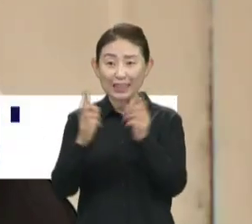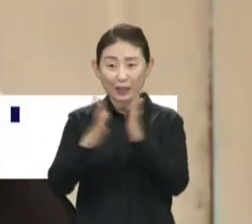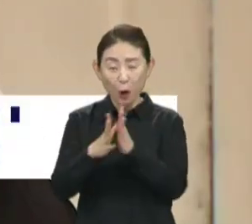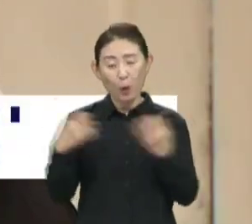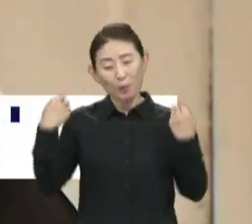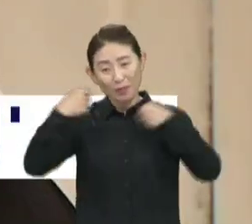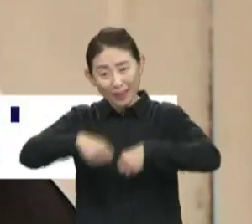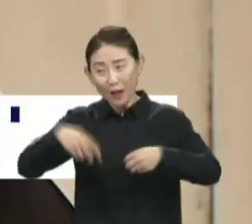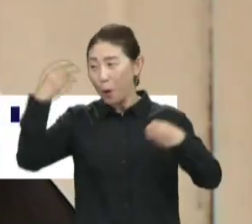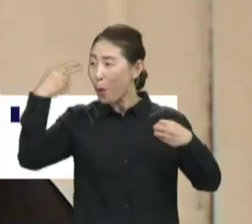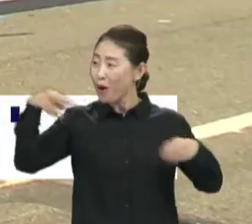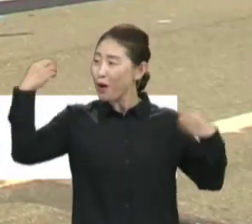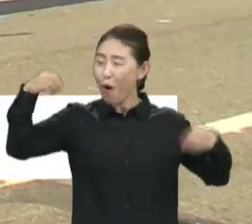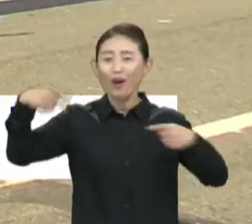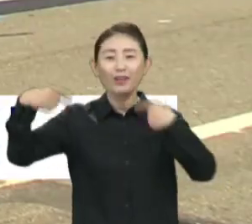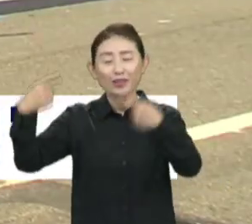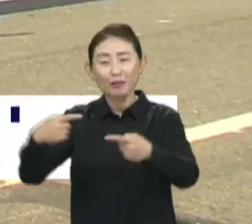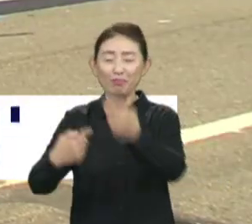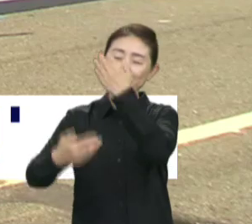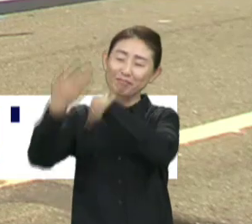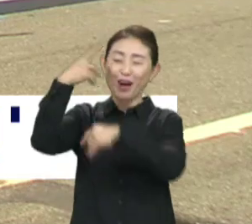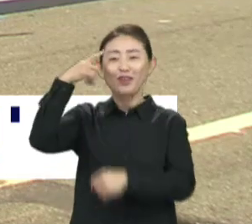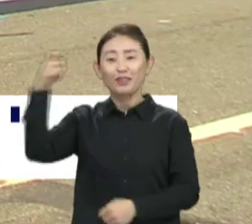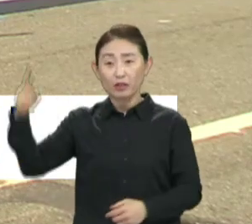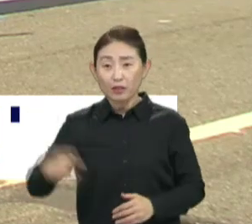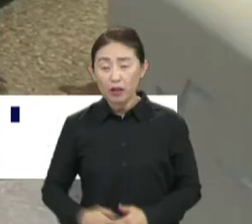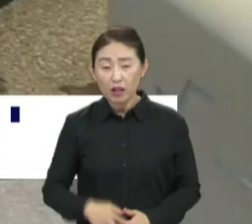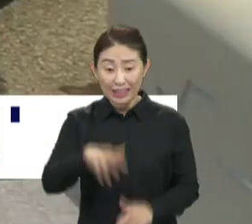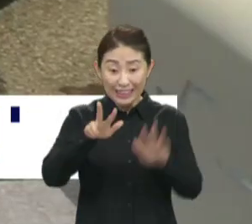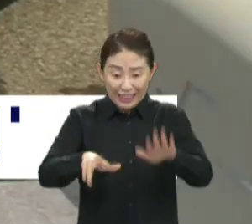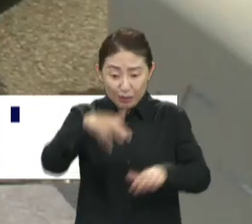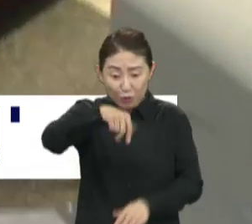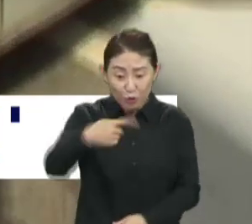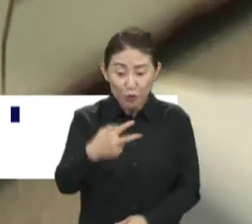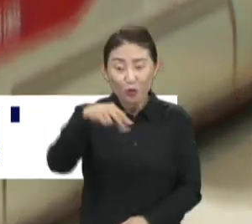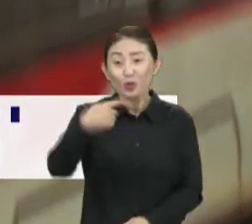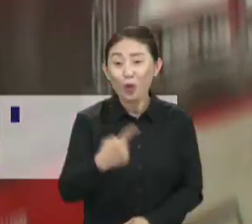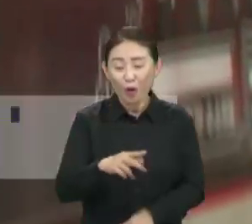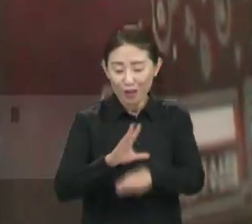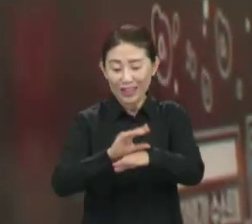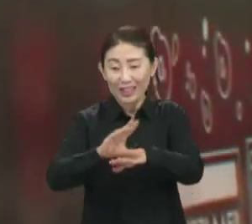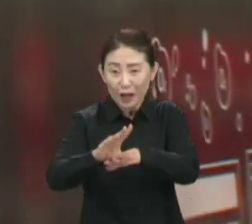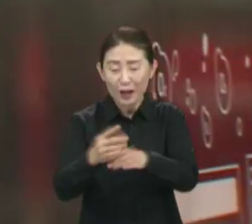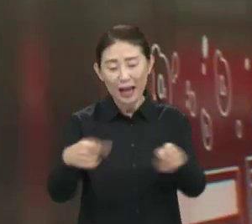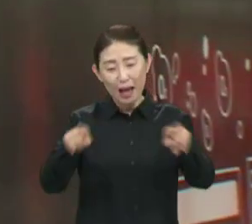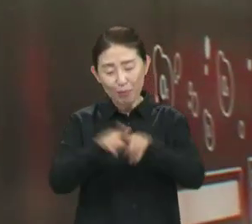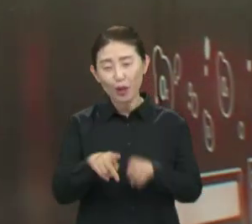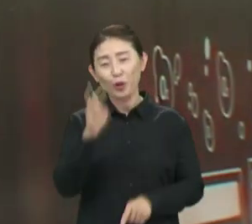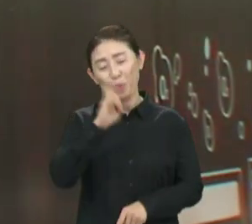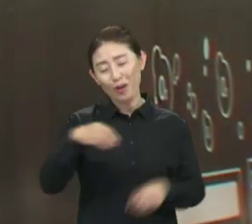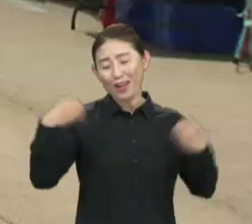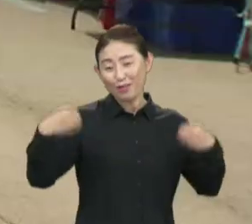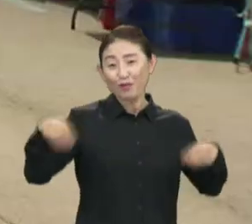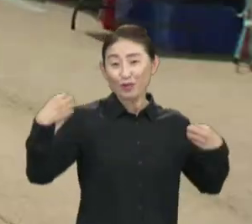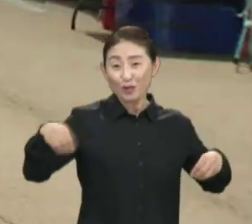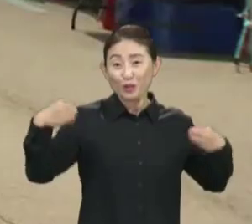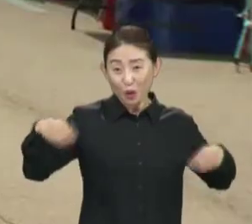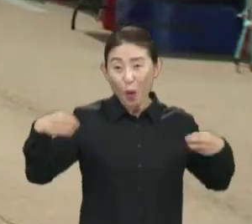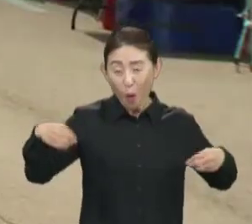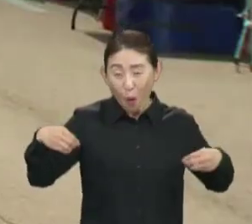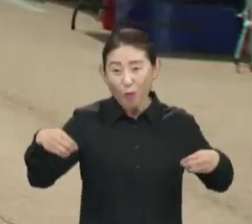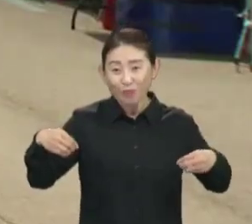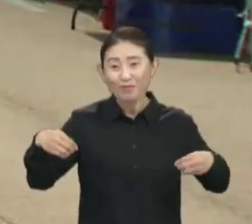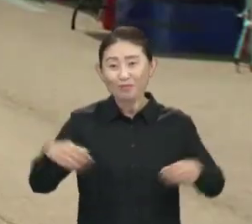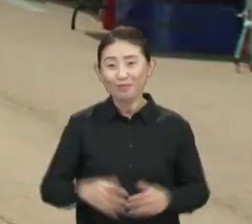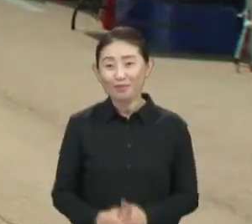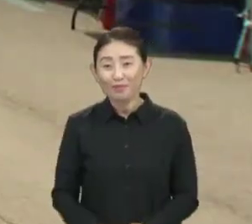대전의 과거를 회상합니다. 수소트램으로 연결되는 현재존에서는 모두가 함께 춤추고 노래하며 즐길 수 있는 다채로운